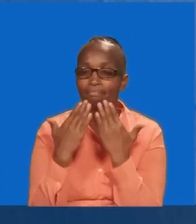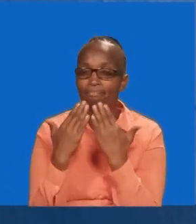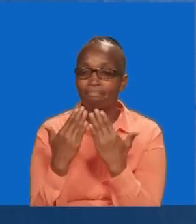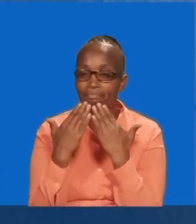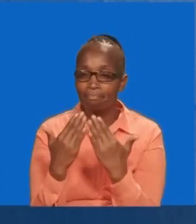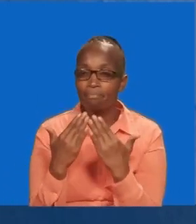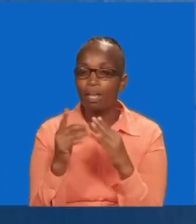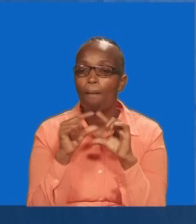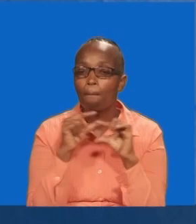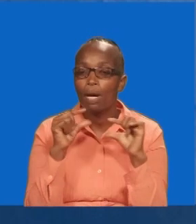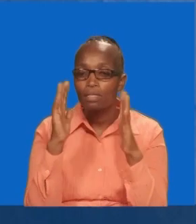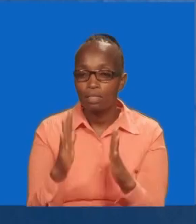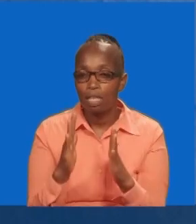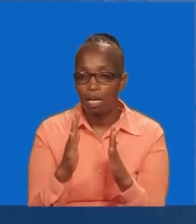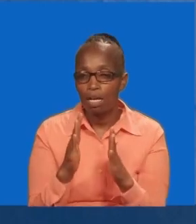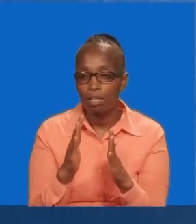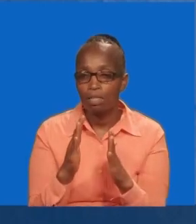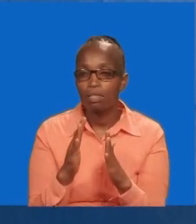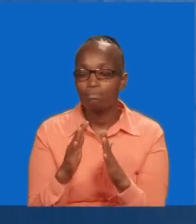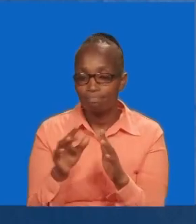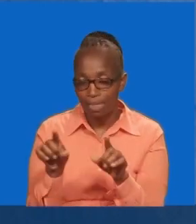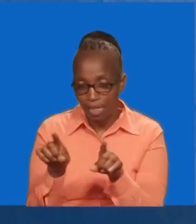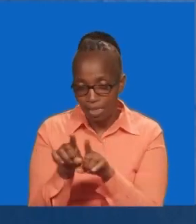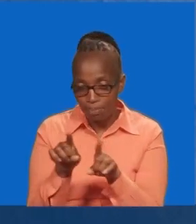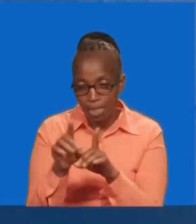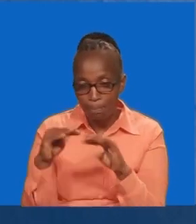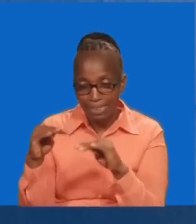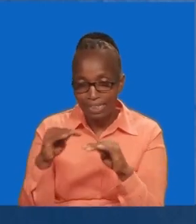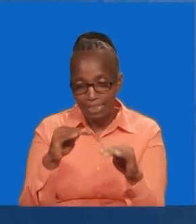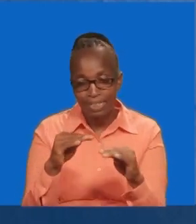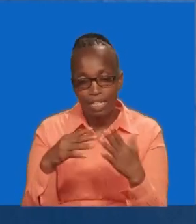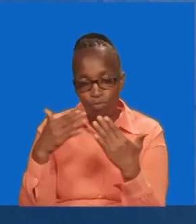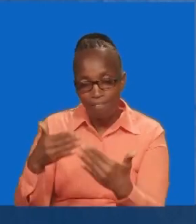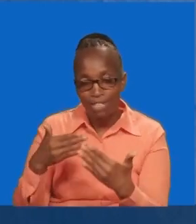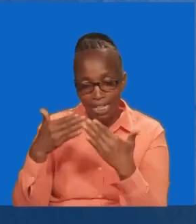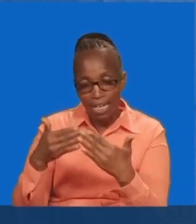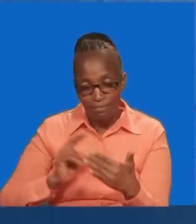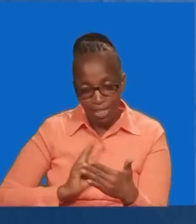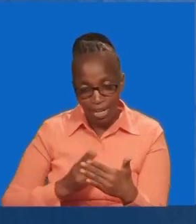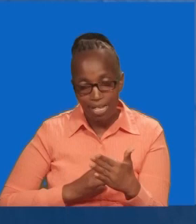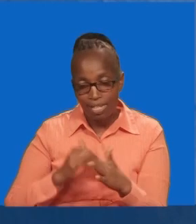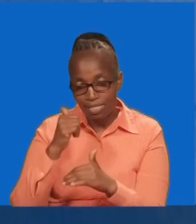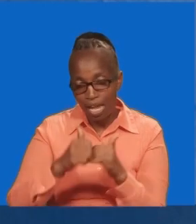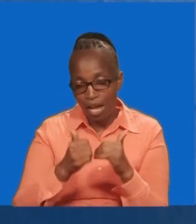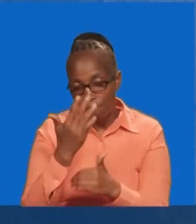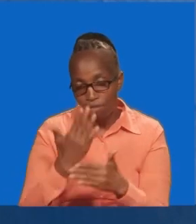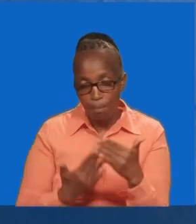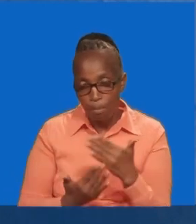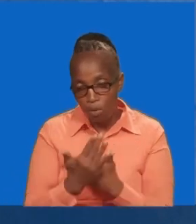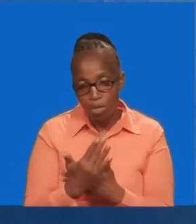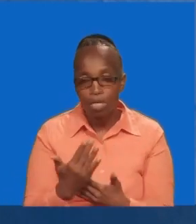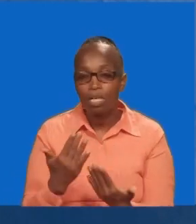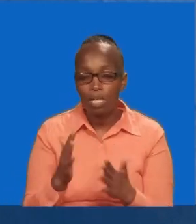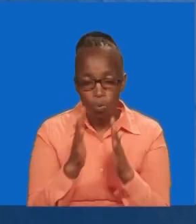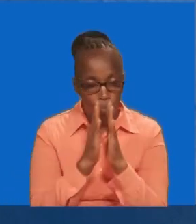maombi. Basi tumeshukuru sana barikiwa, ni kwa sababu ya hayo mafundisho ambayo umekuwa ukitufundisha kila asubuhi kupitia